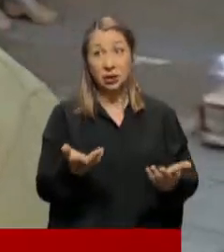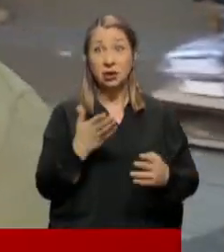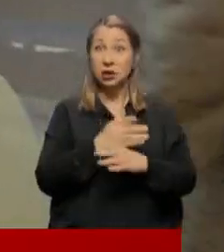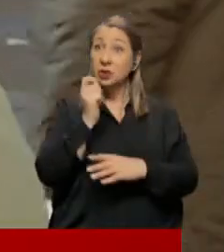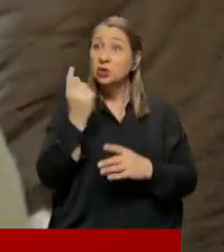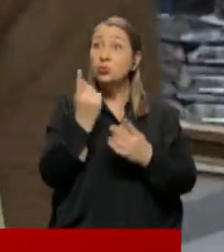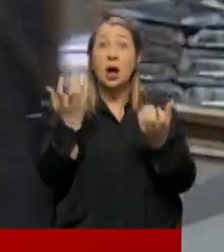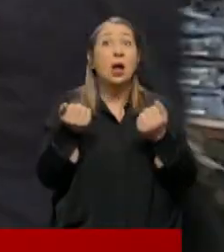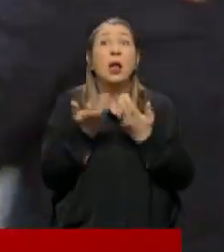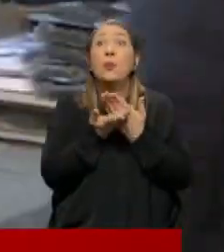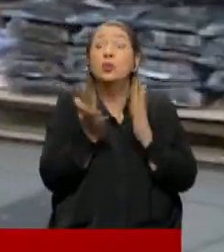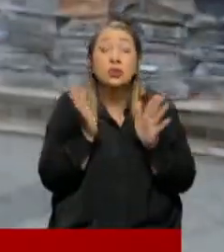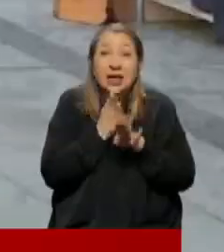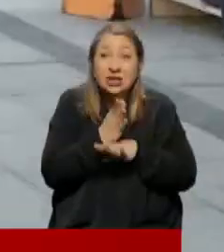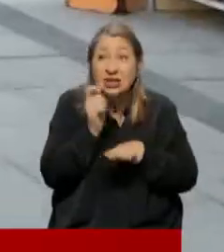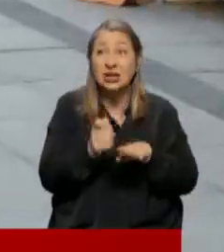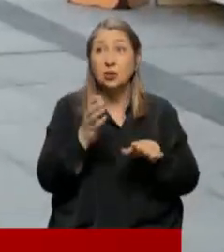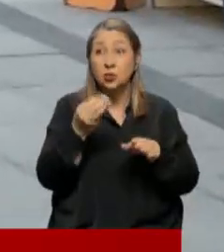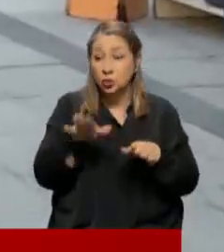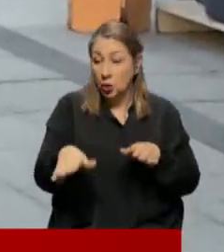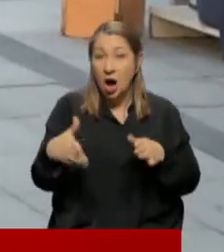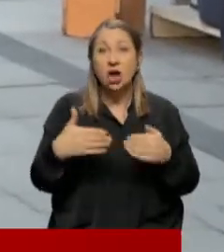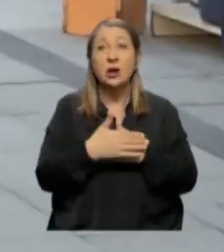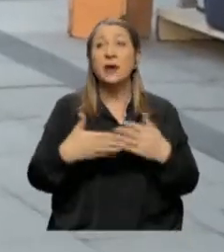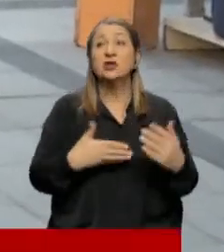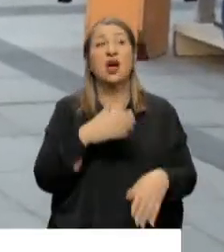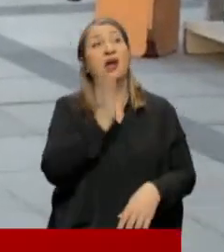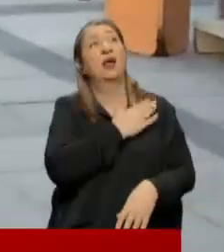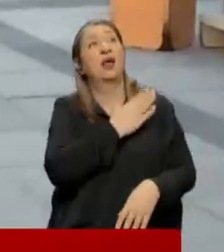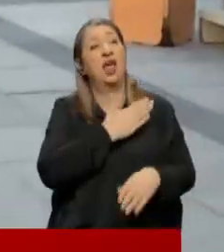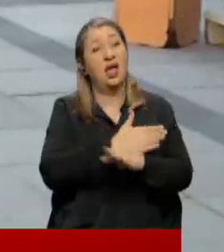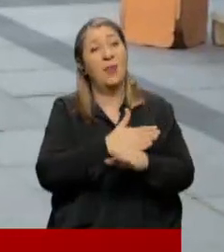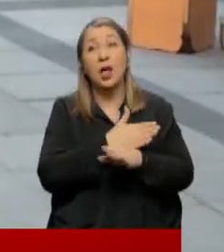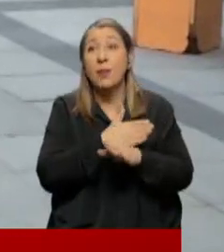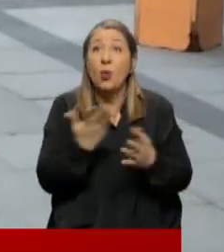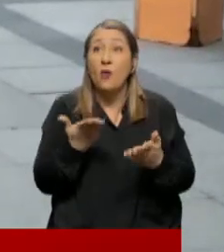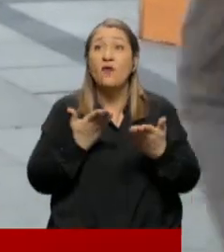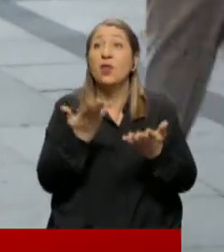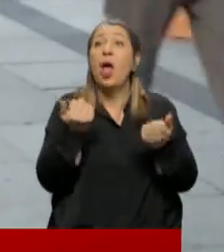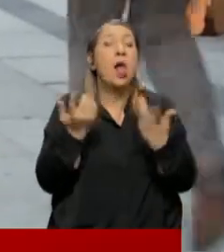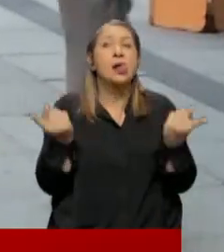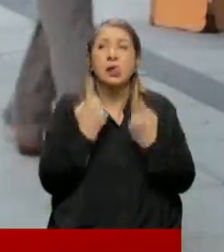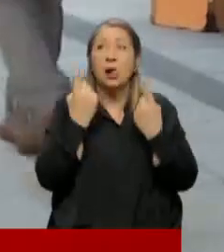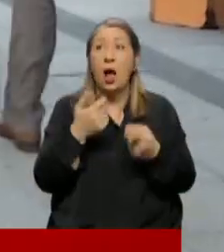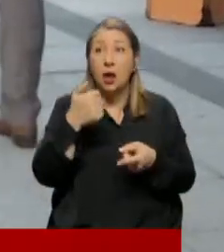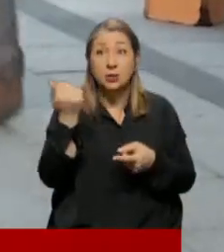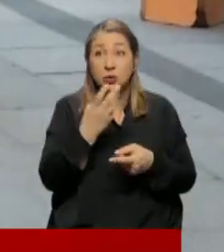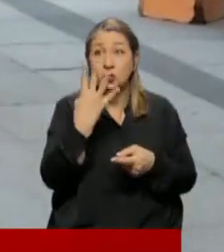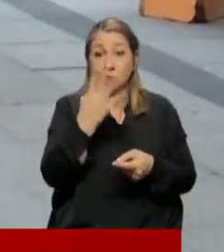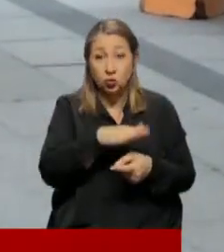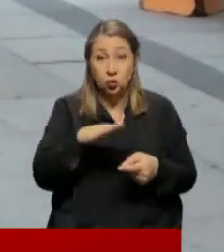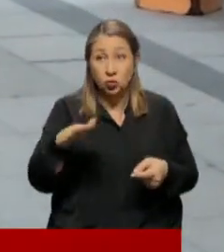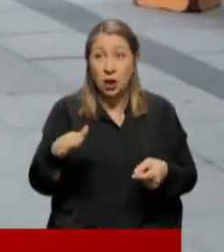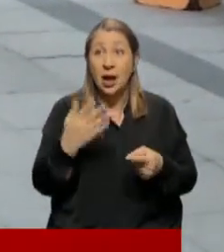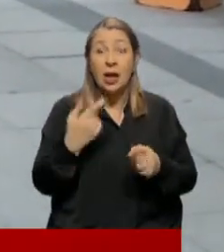gerçekten hiçbir şey yapamıyoruz Gerçekten bak çocuk akşam acıkmış Anne ekmek ekmek yok çünkü fırından alamıyoruz 6 kişiyiz Dört